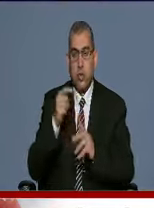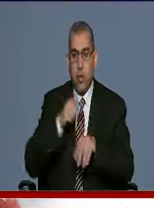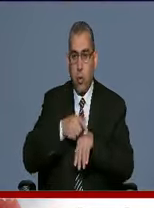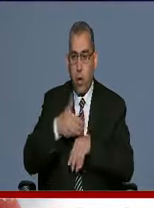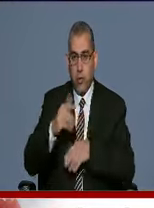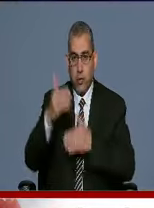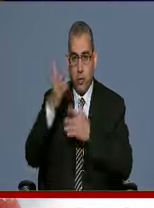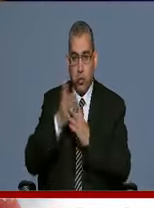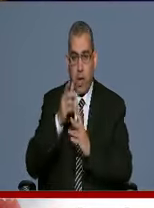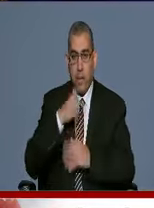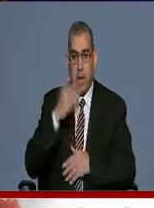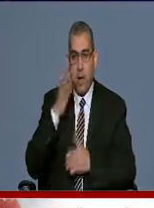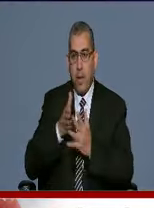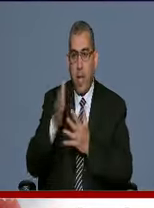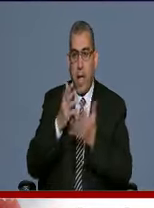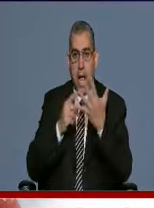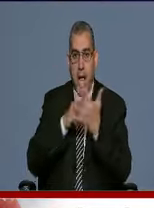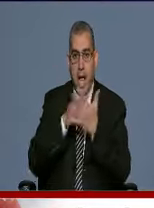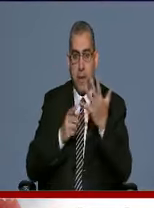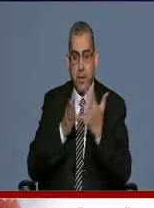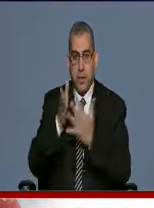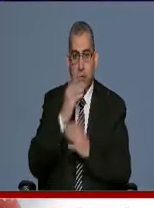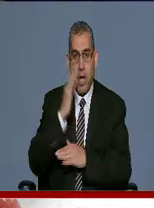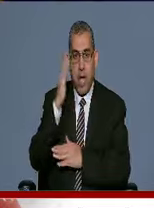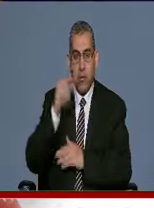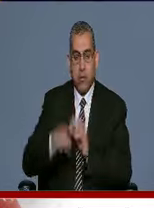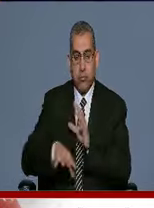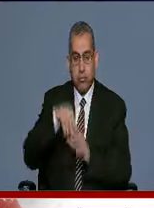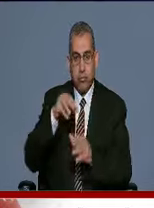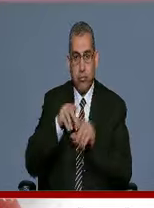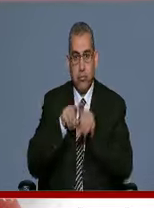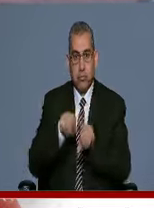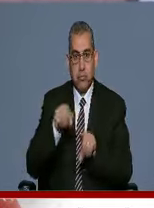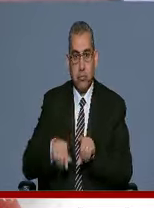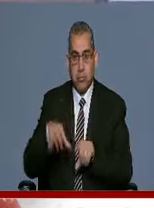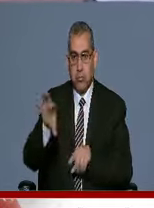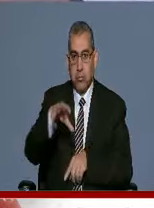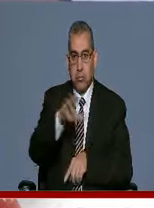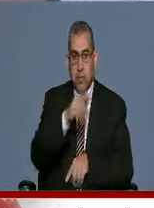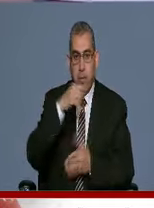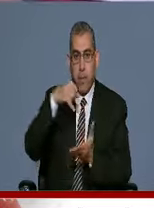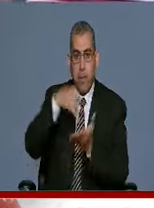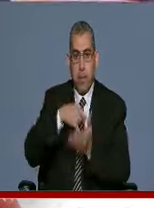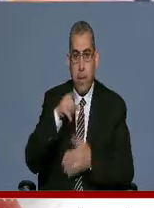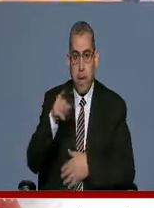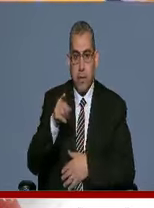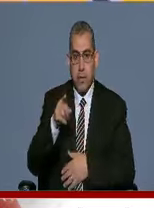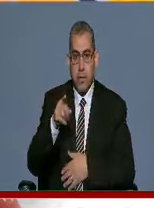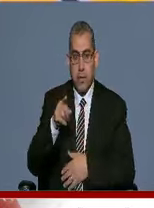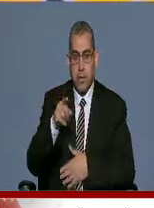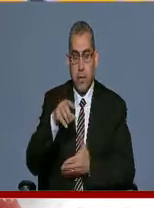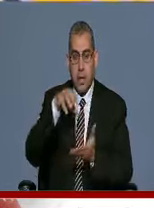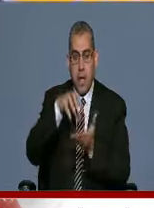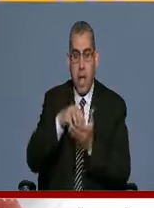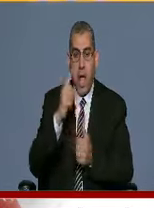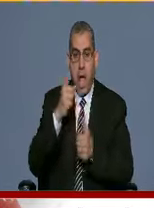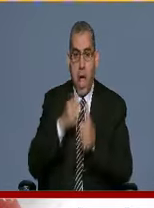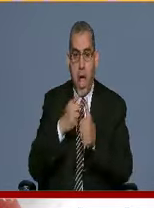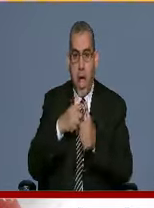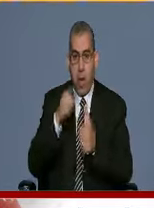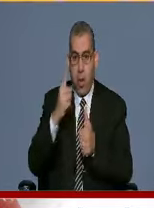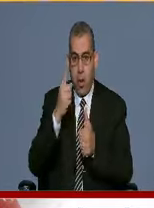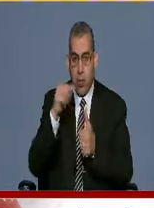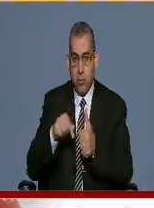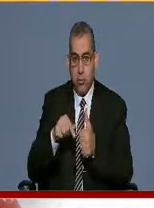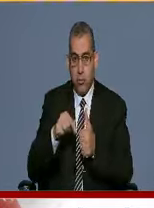خلال 5 محاور رئيسية تم تنفيذهم بالتزامن. المركز يا فندم المحور الأولاني كان